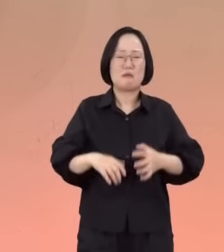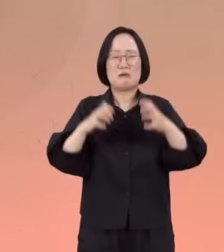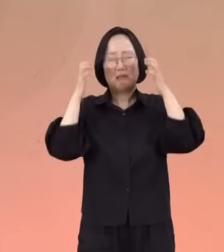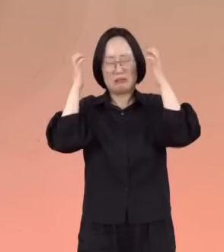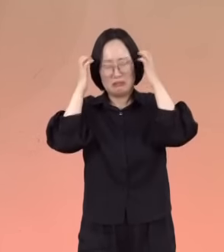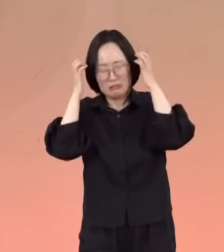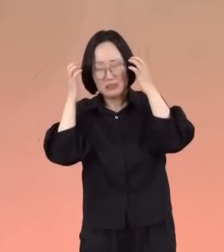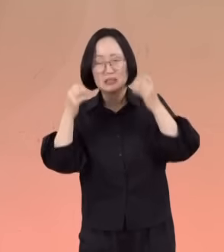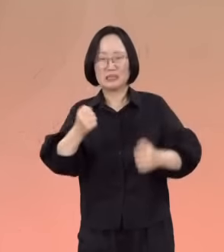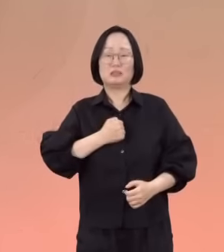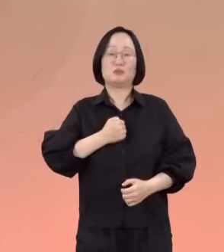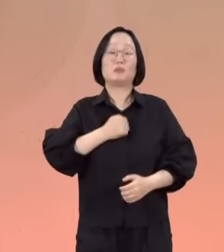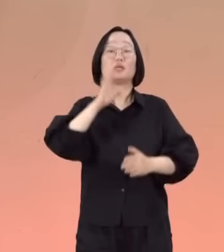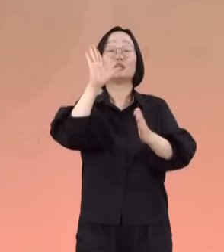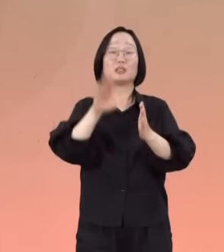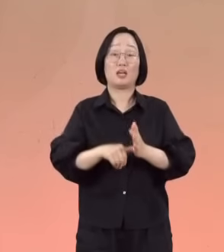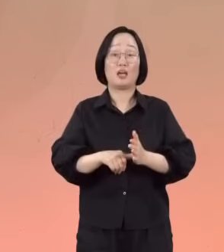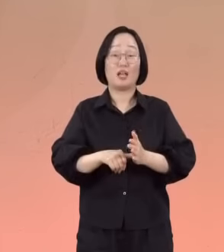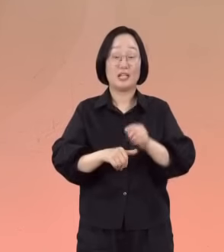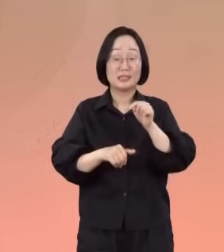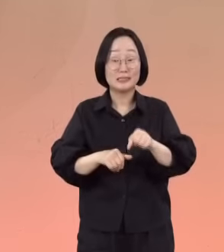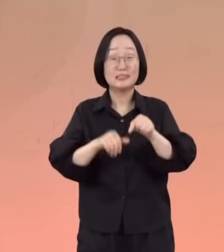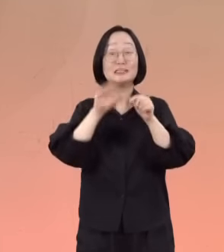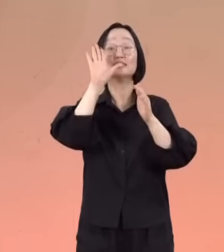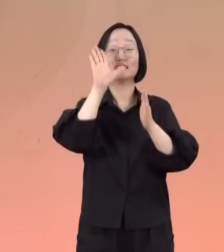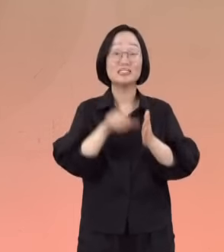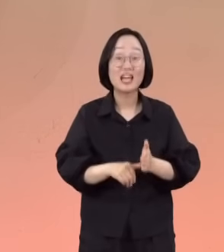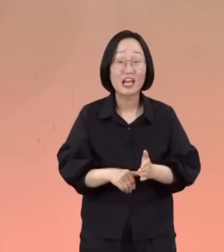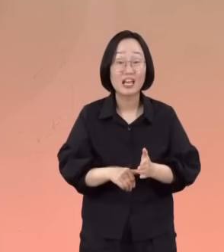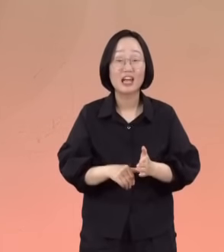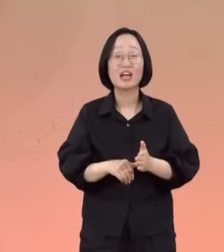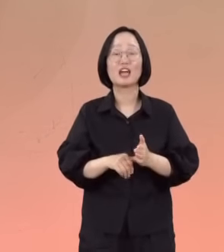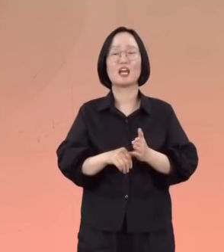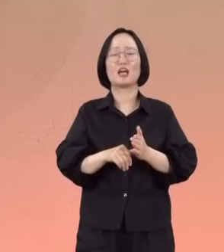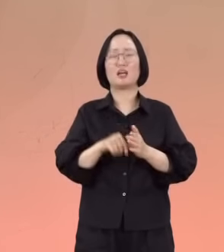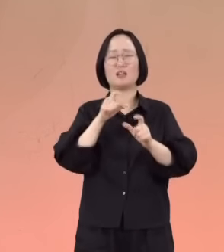때 그때야말로 더욱더